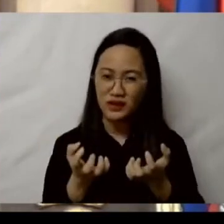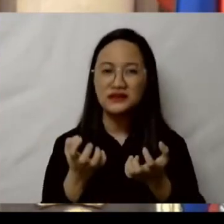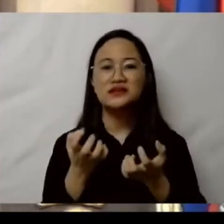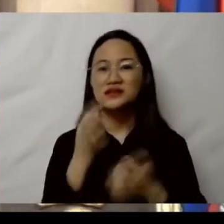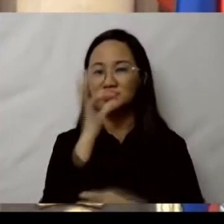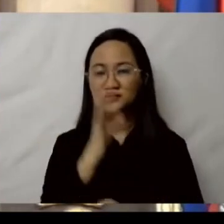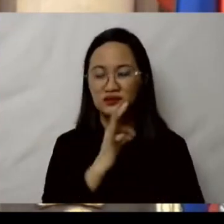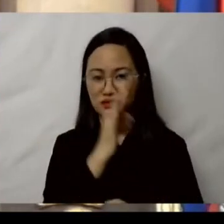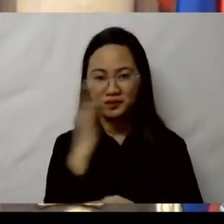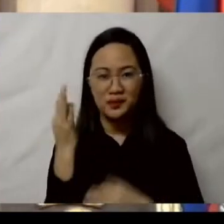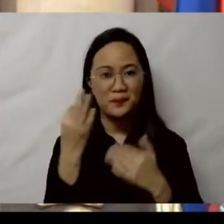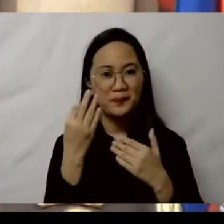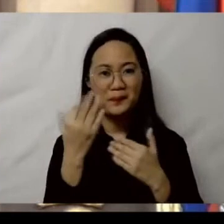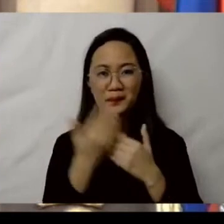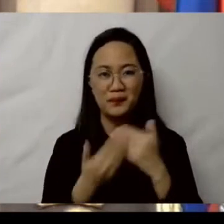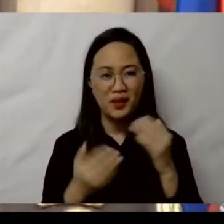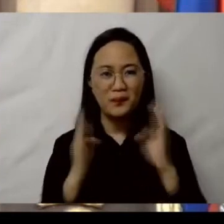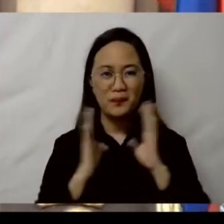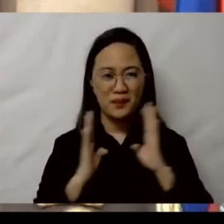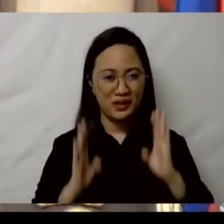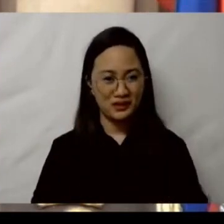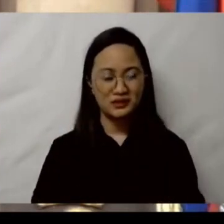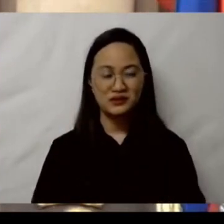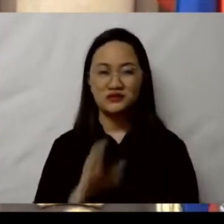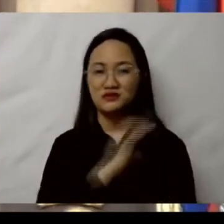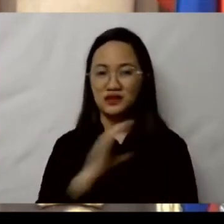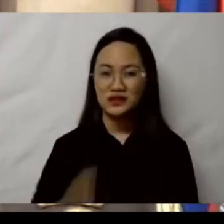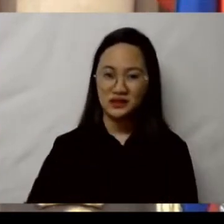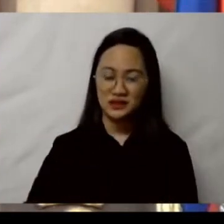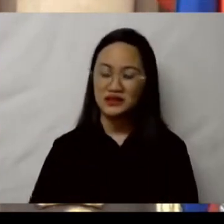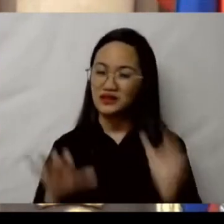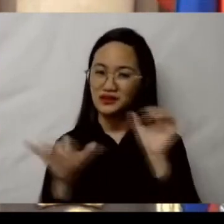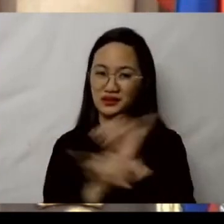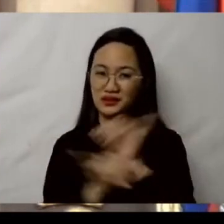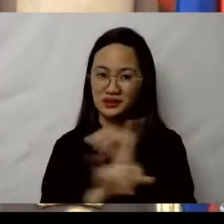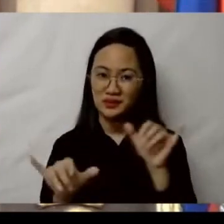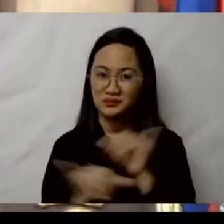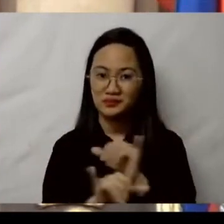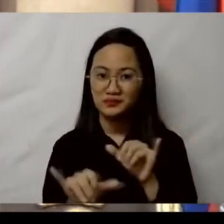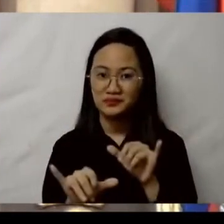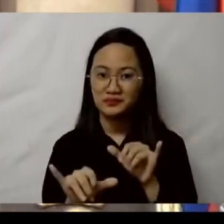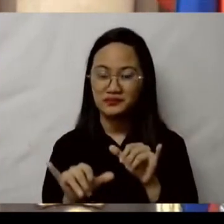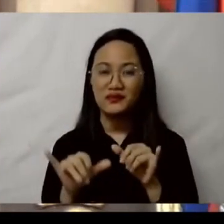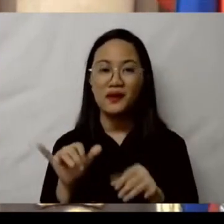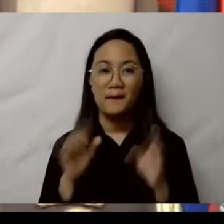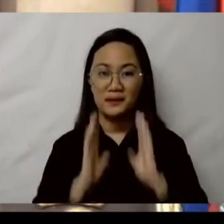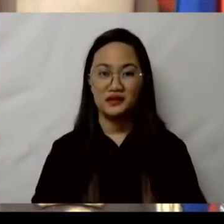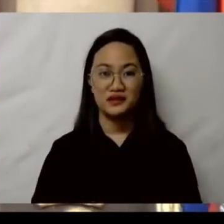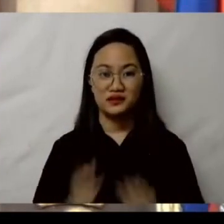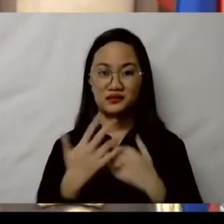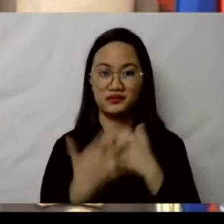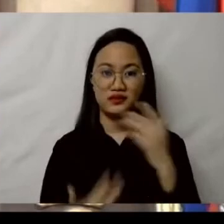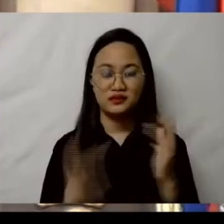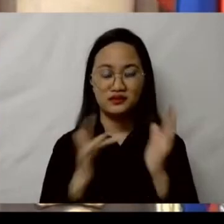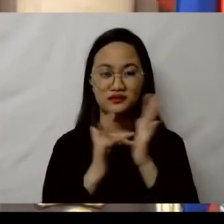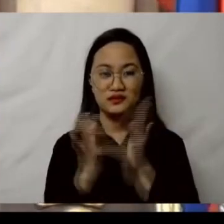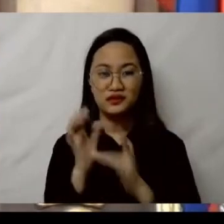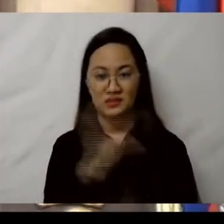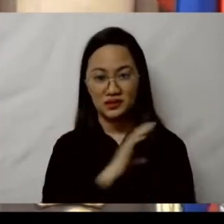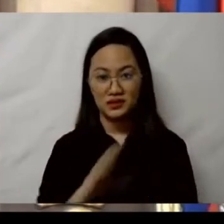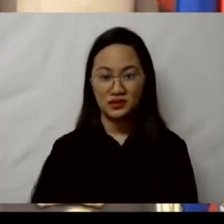bodily food, we also hunger for the body and blood of Jesus Christ. Alam niyo si San